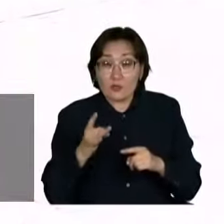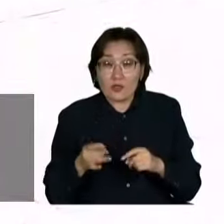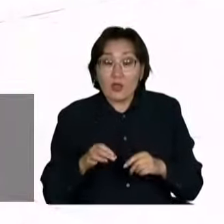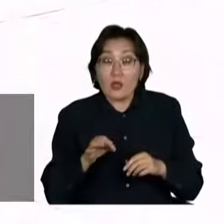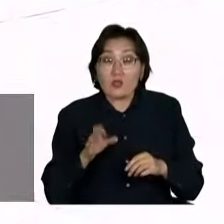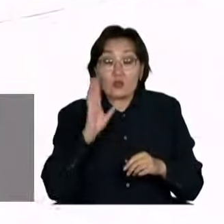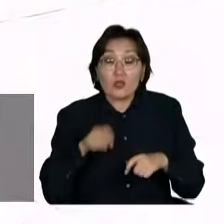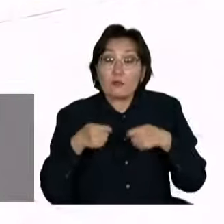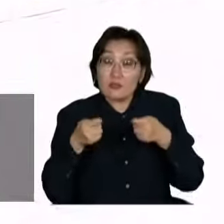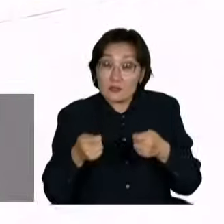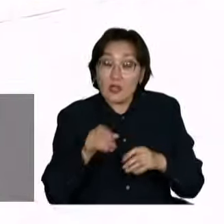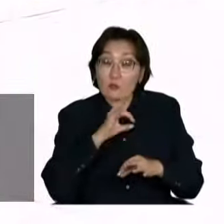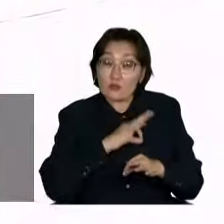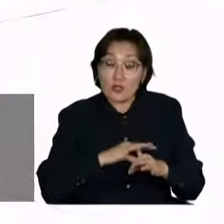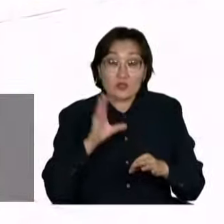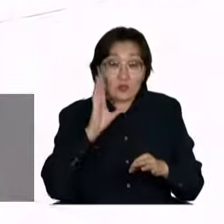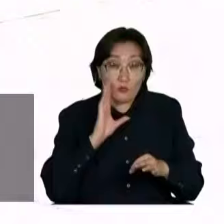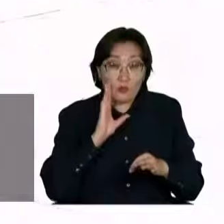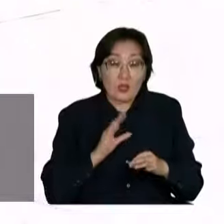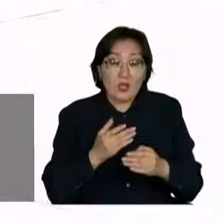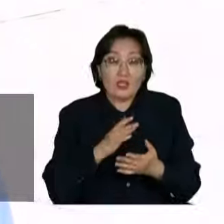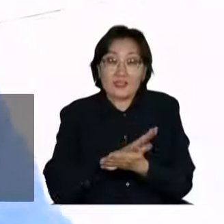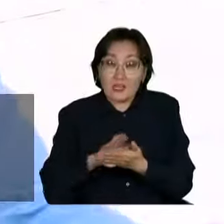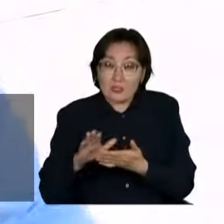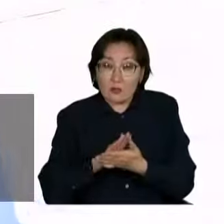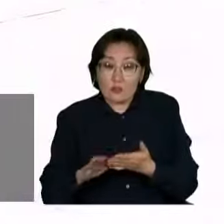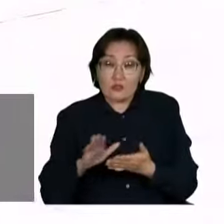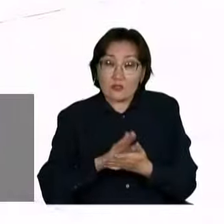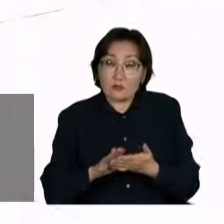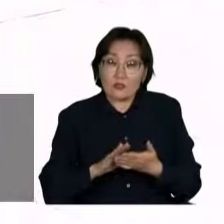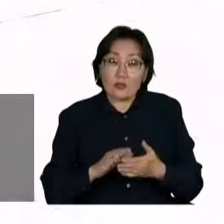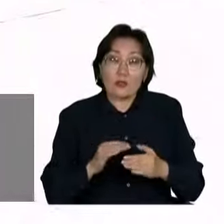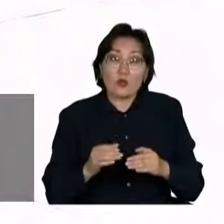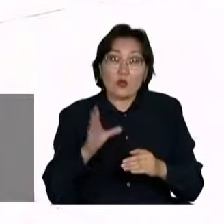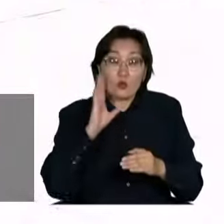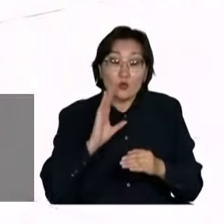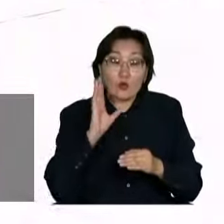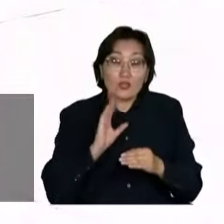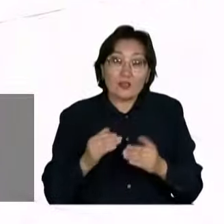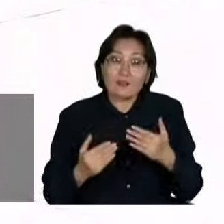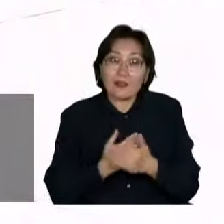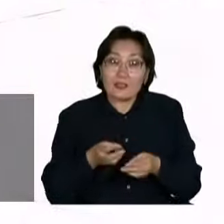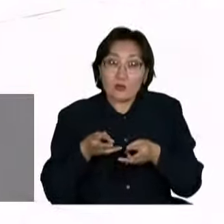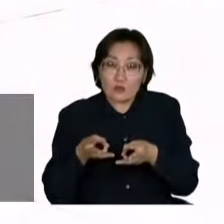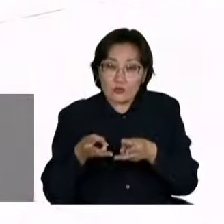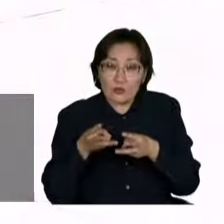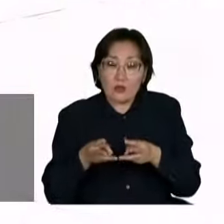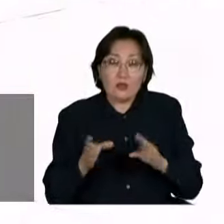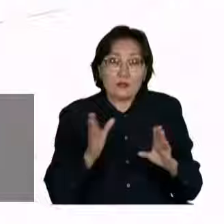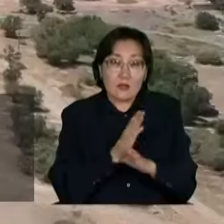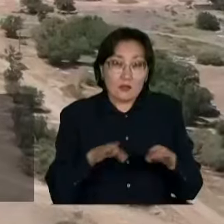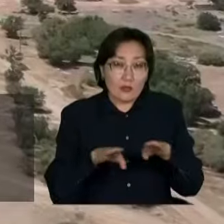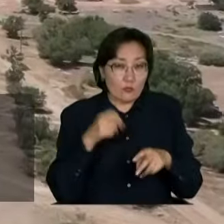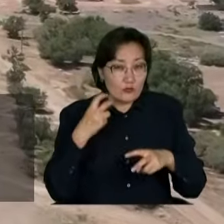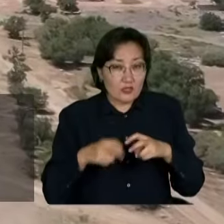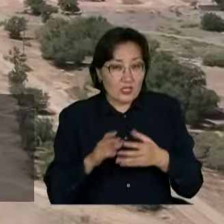пайдаланады. Оның өзінде пайдаланылған суды сүзгіден өткізіп, анағұрлым таза етіп көлге қайта құяды. Табиғи тепе-теңдіктің бұзылуына еш әсері